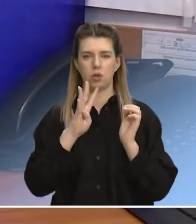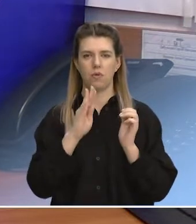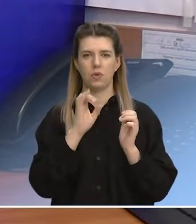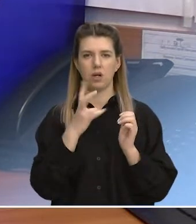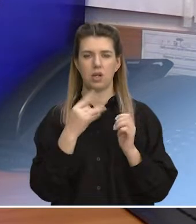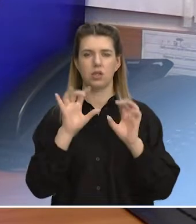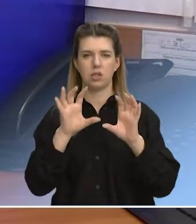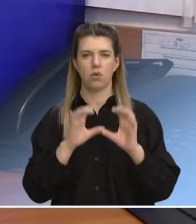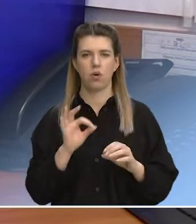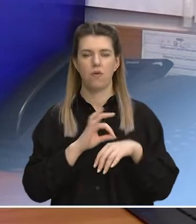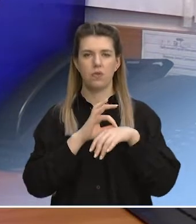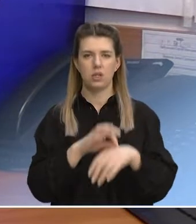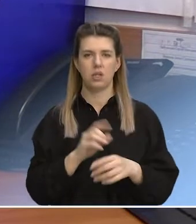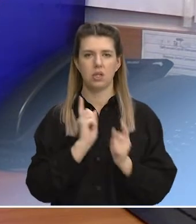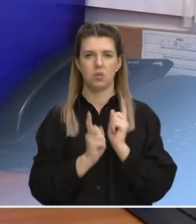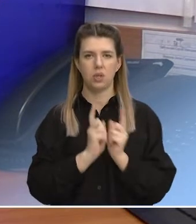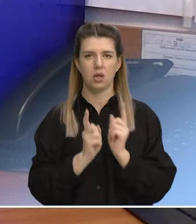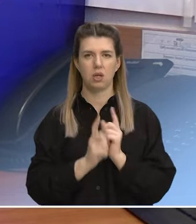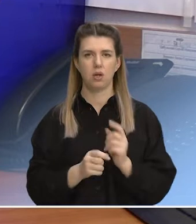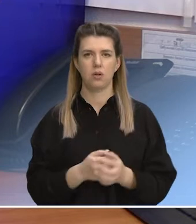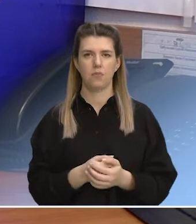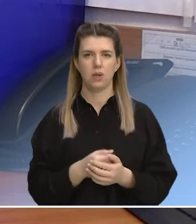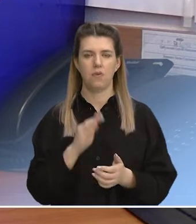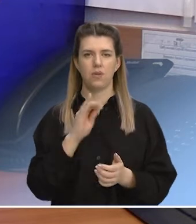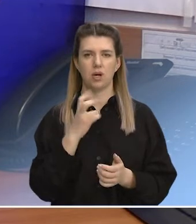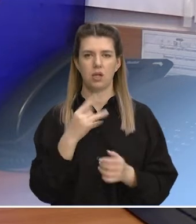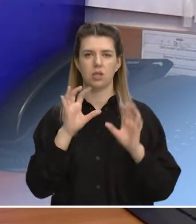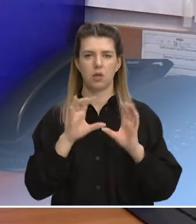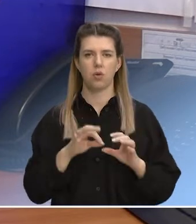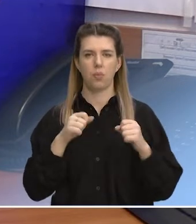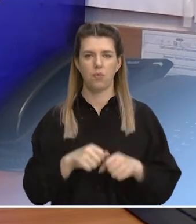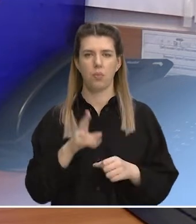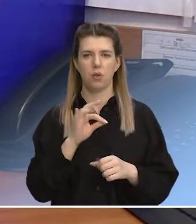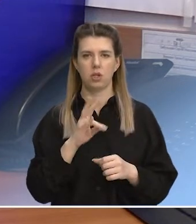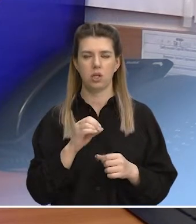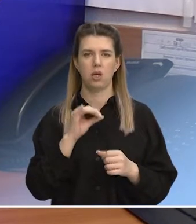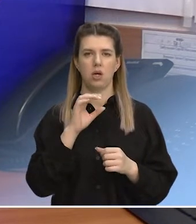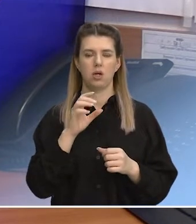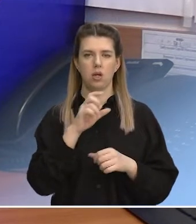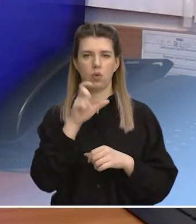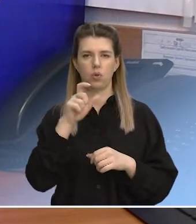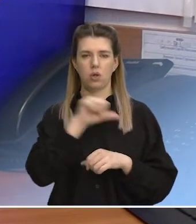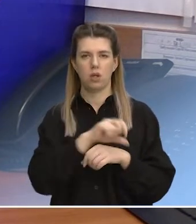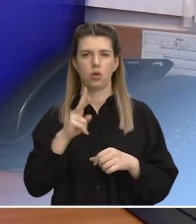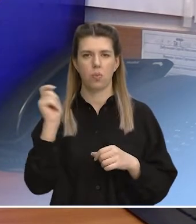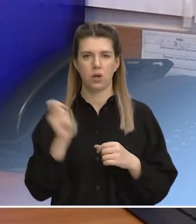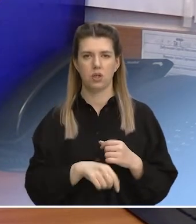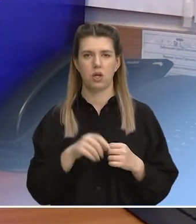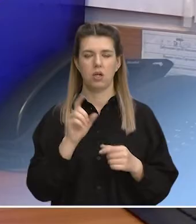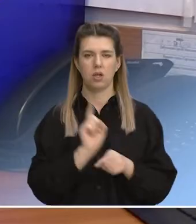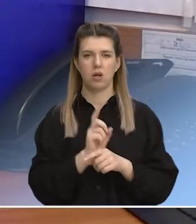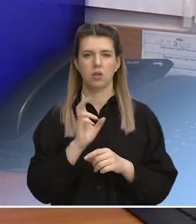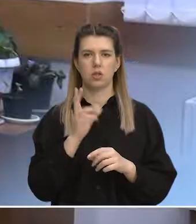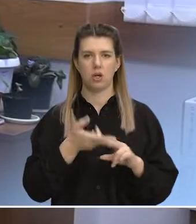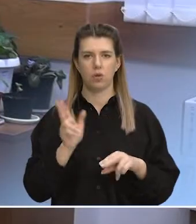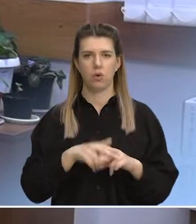274-й федеральный закон о внесении изменений в федеральный закон о правовом положении иностранных граждан Российской Федерации, в